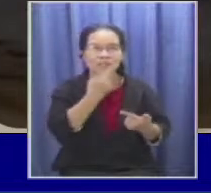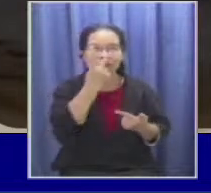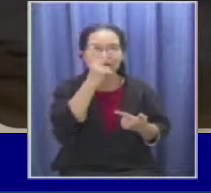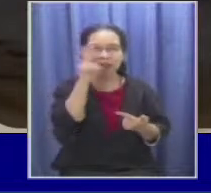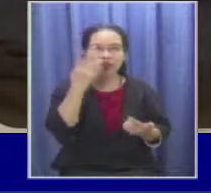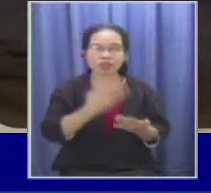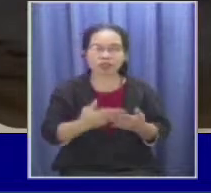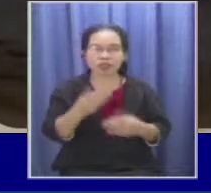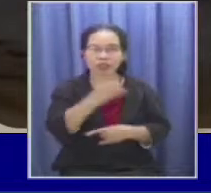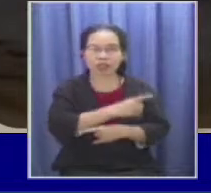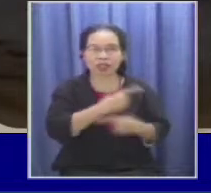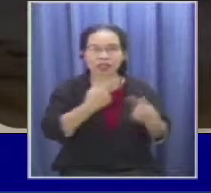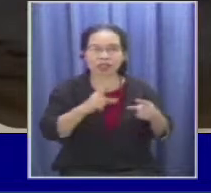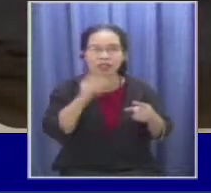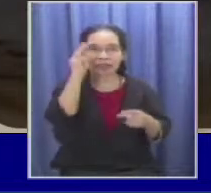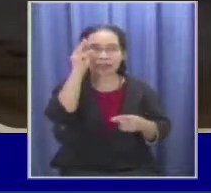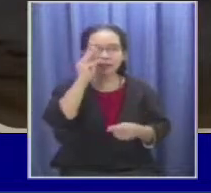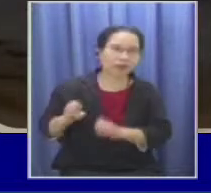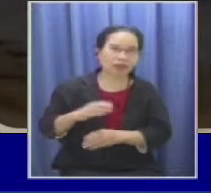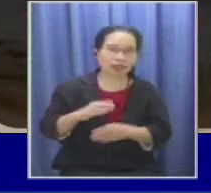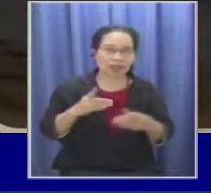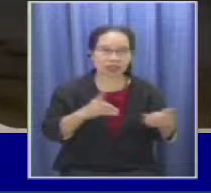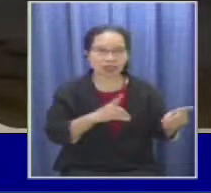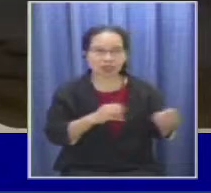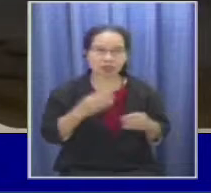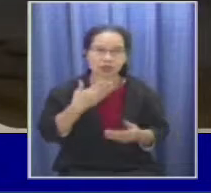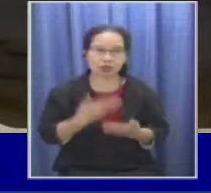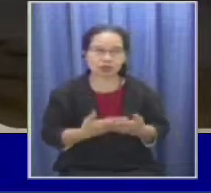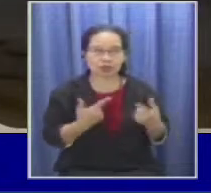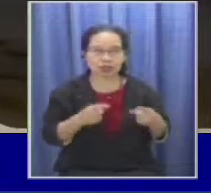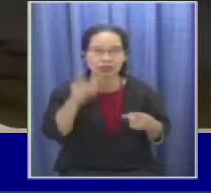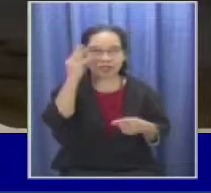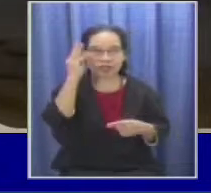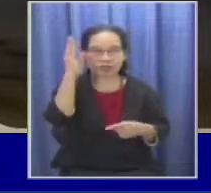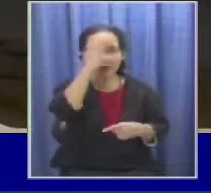na anka na adasem